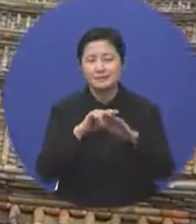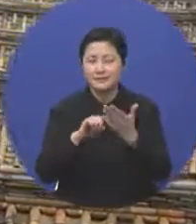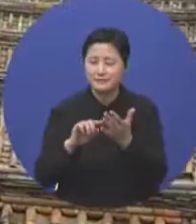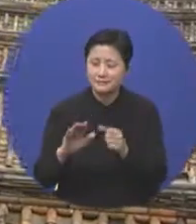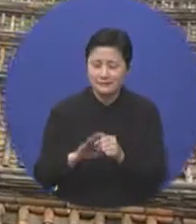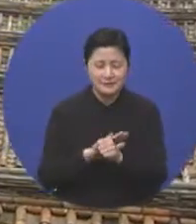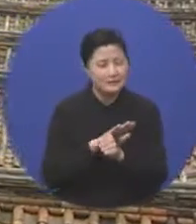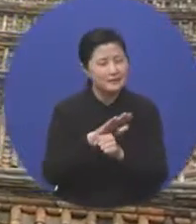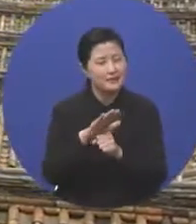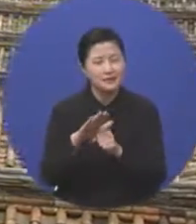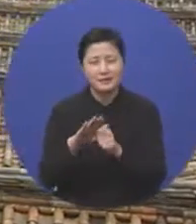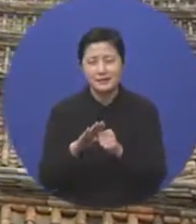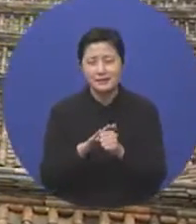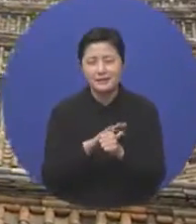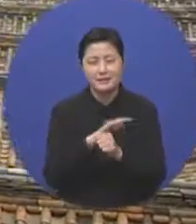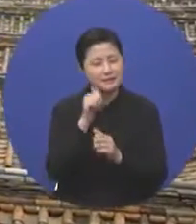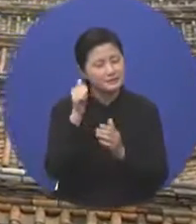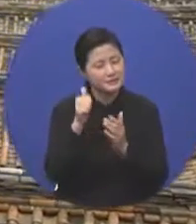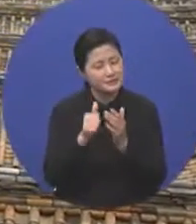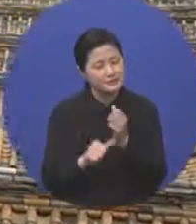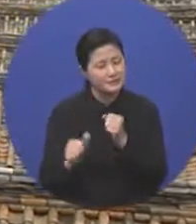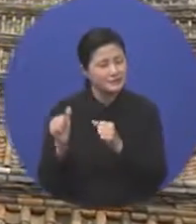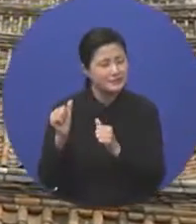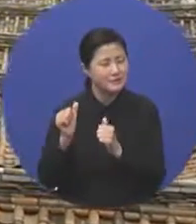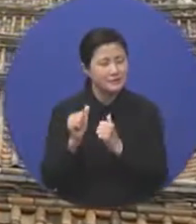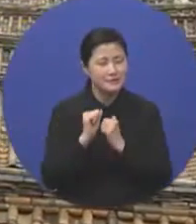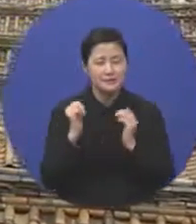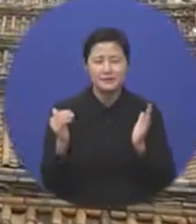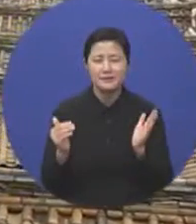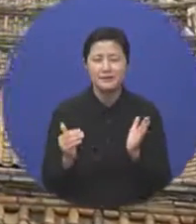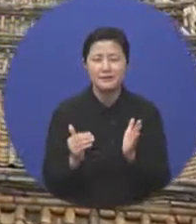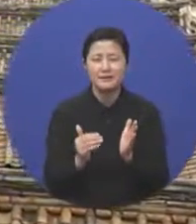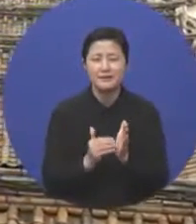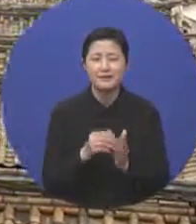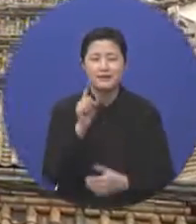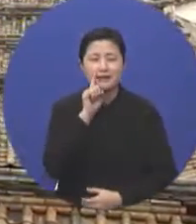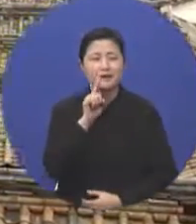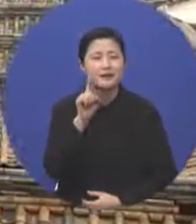그리운 맘 사랑해 줬네